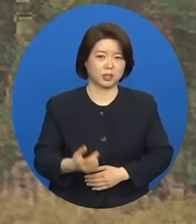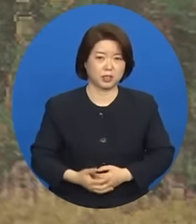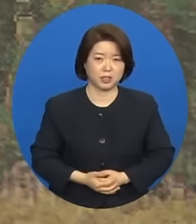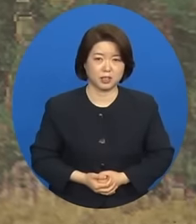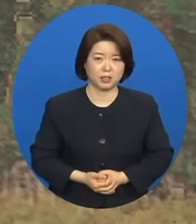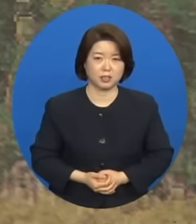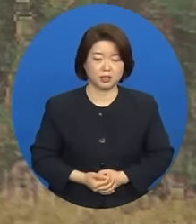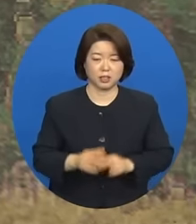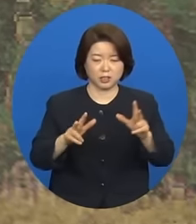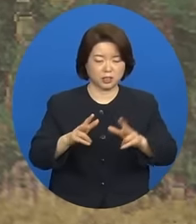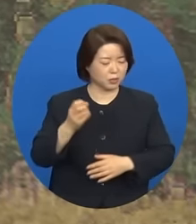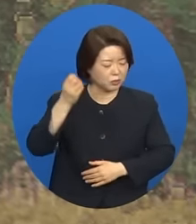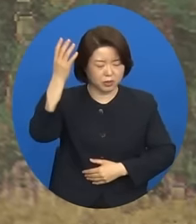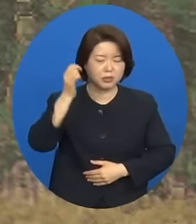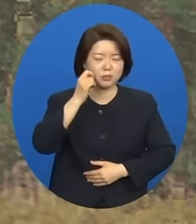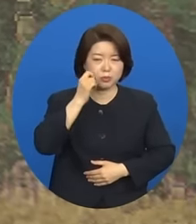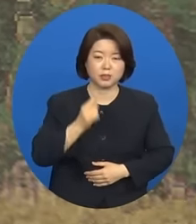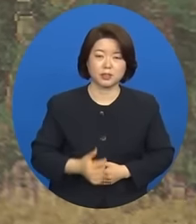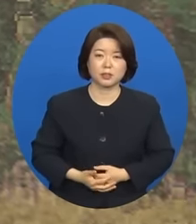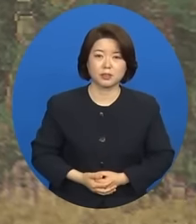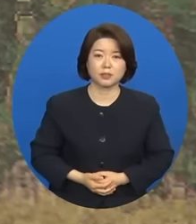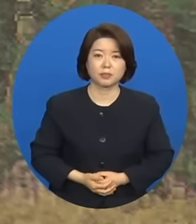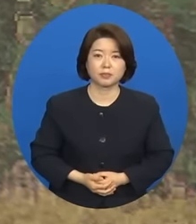지금도 잊을 수가 없습니다.